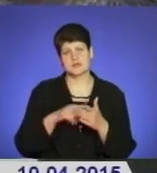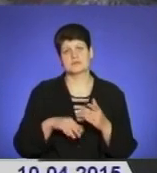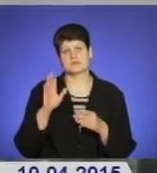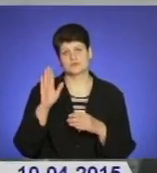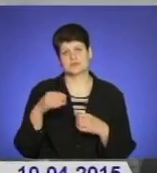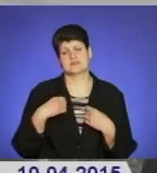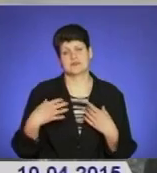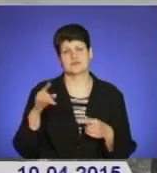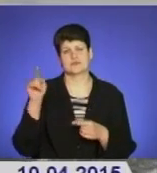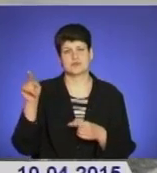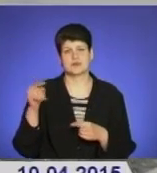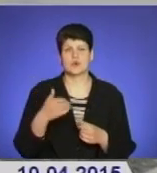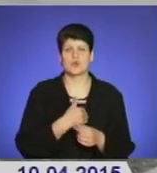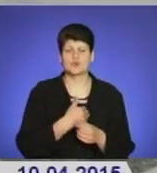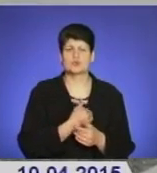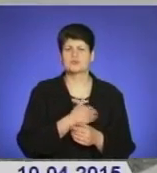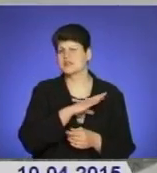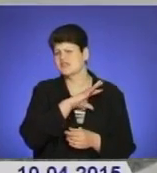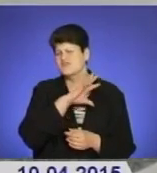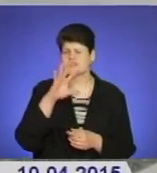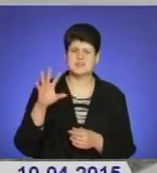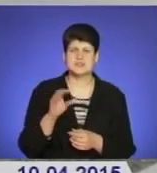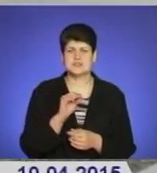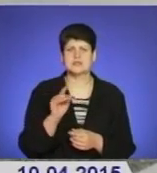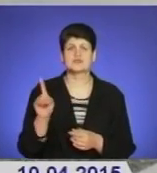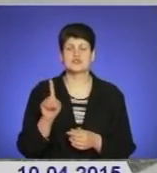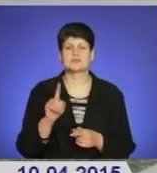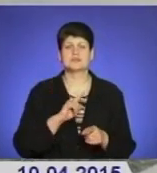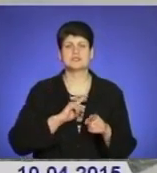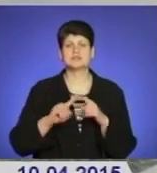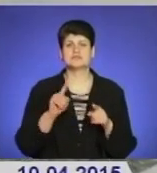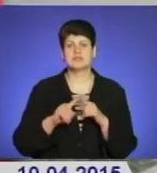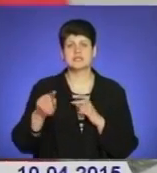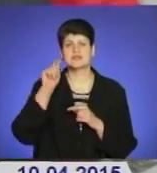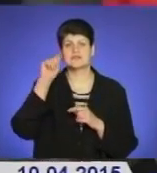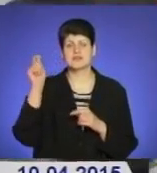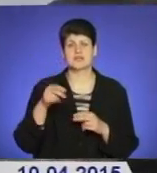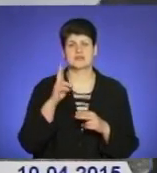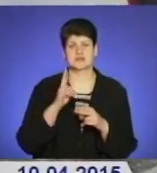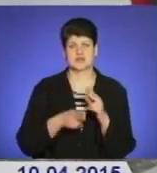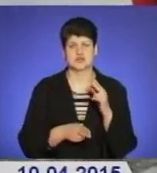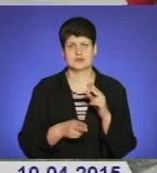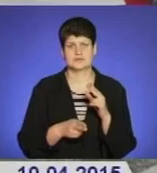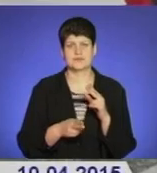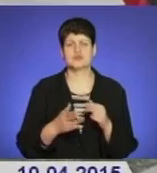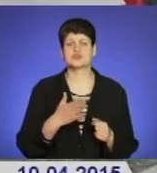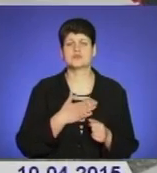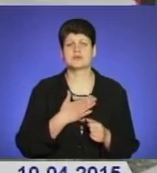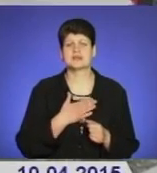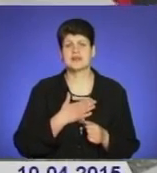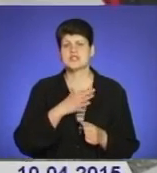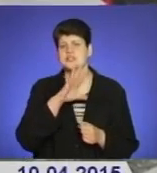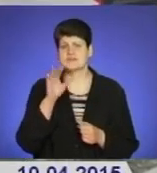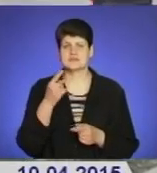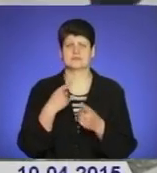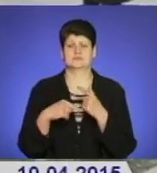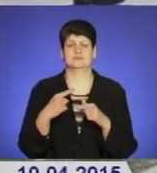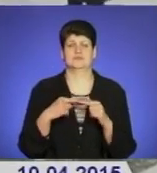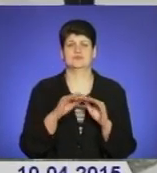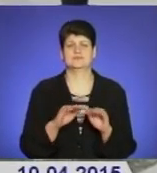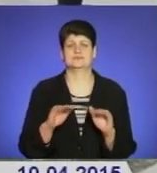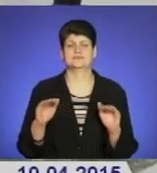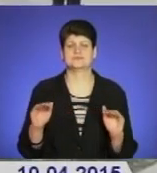свято. Я хочу побажати всім, щоб якнайскоріше та війна кінчилась, щоб наші всі поприходили,